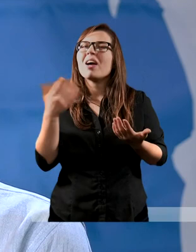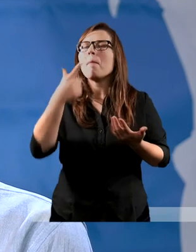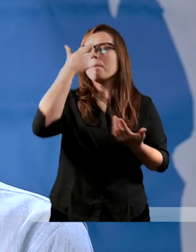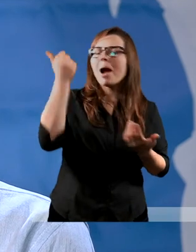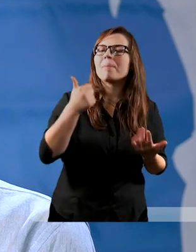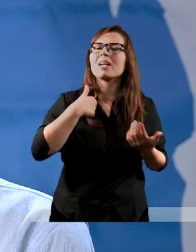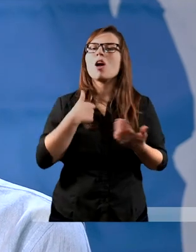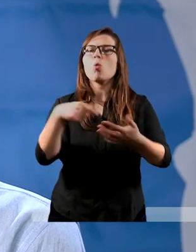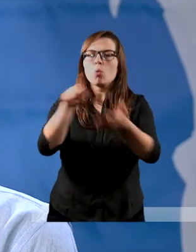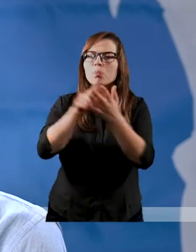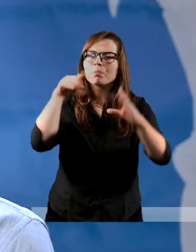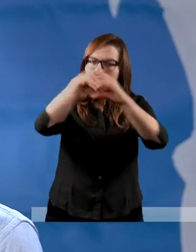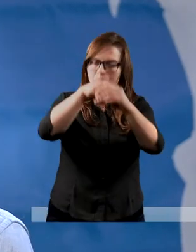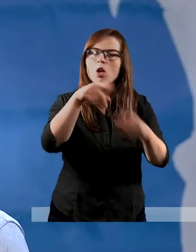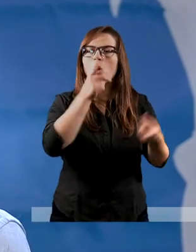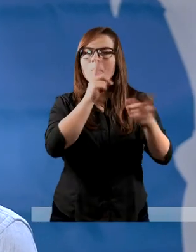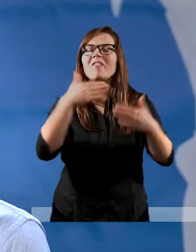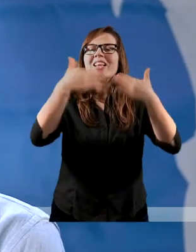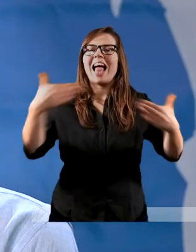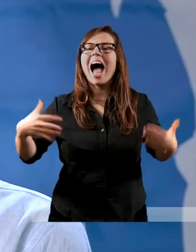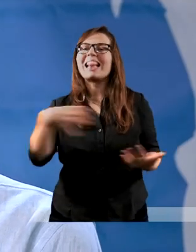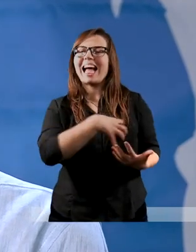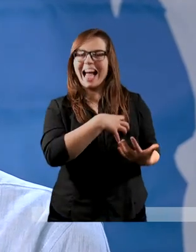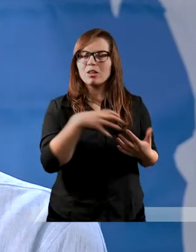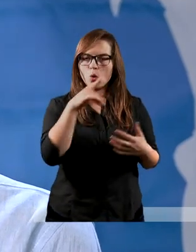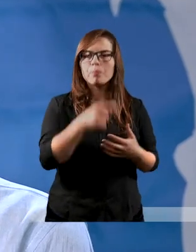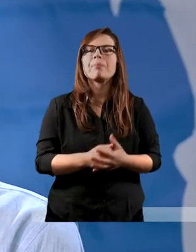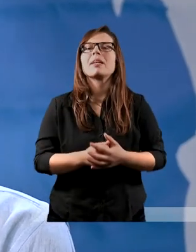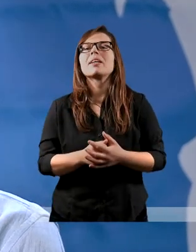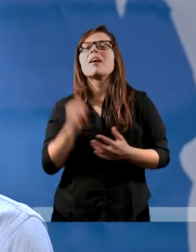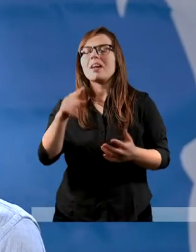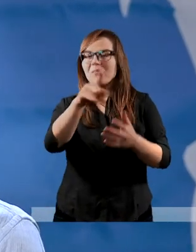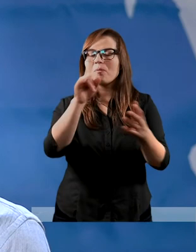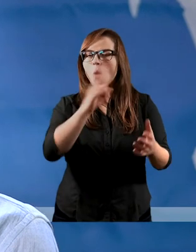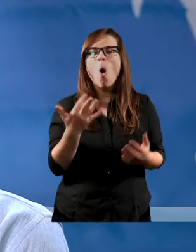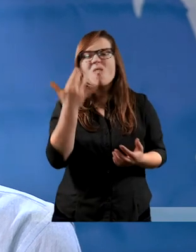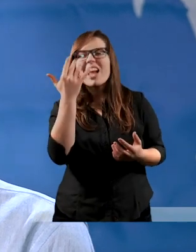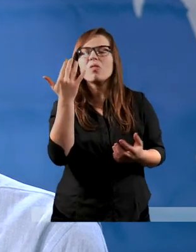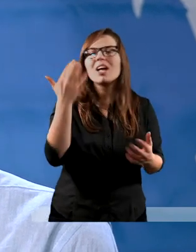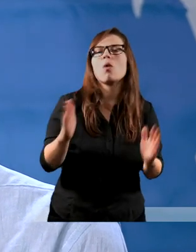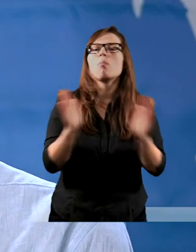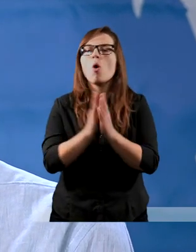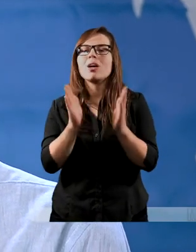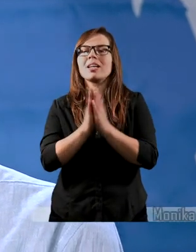I pamiętam, jak udałam się na rozmowę z dyrektorem teatru, już po wielu modlitwach,